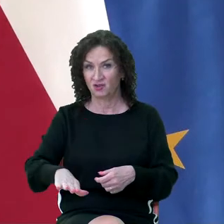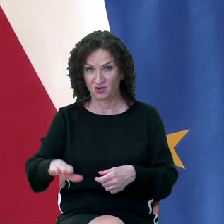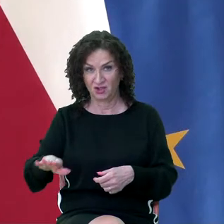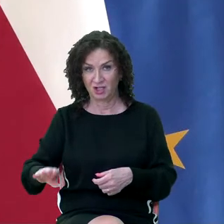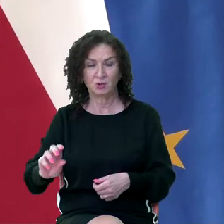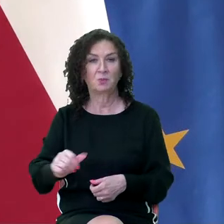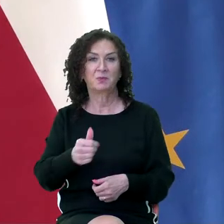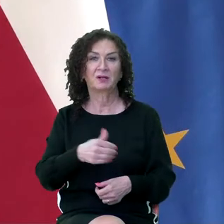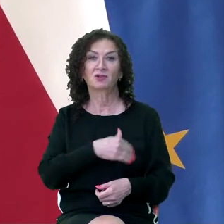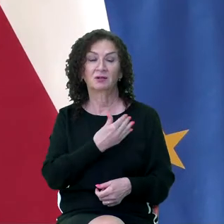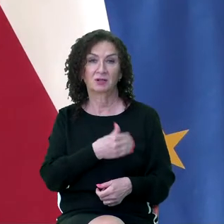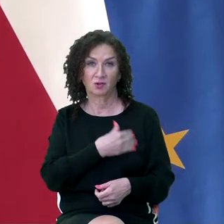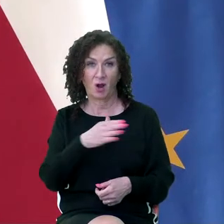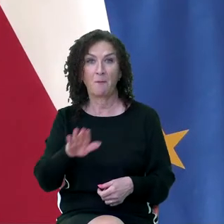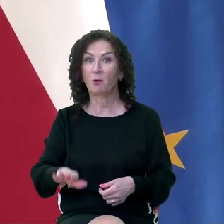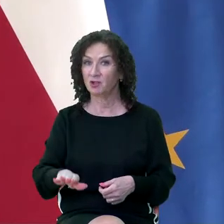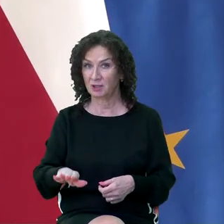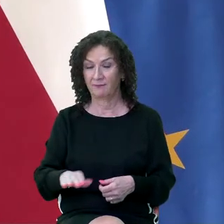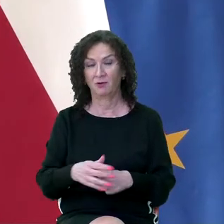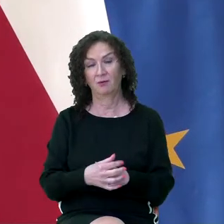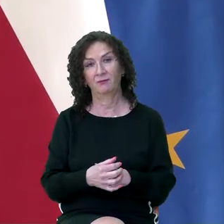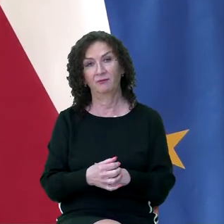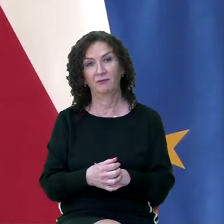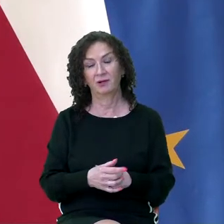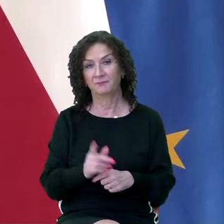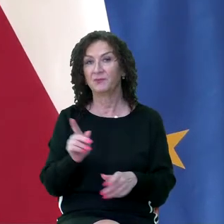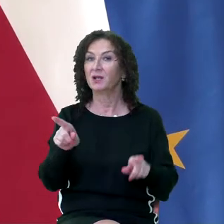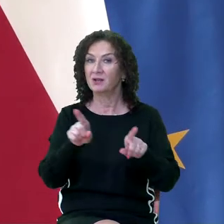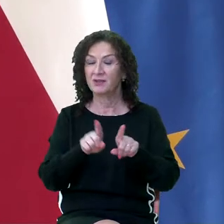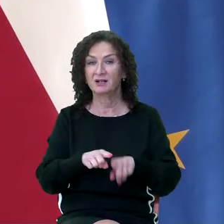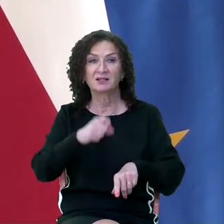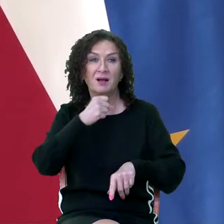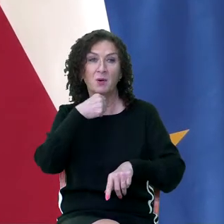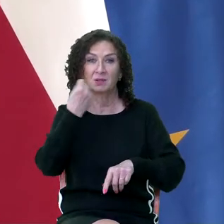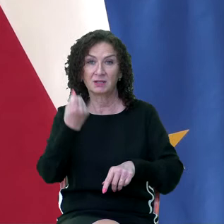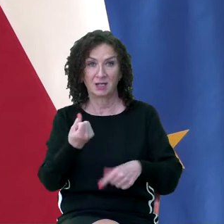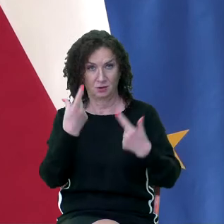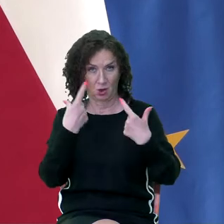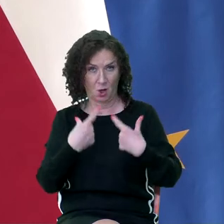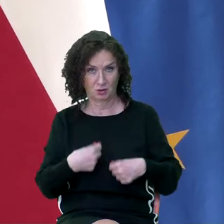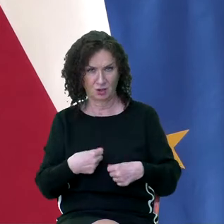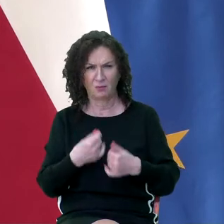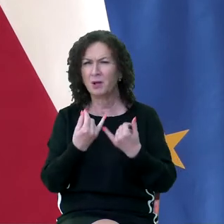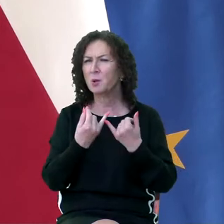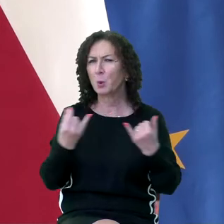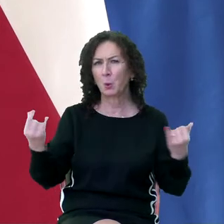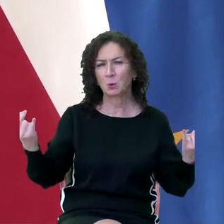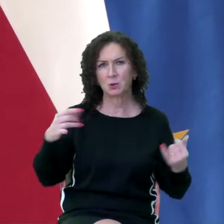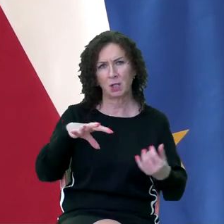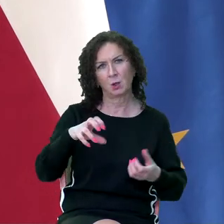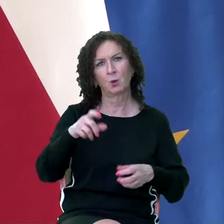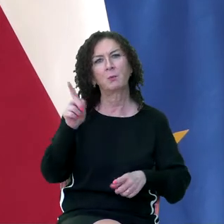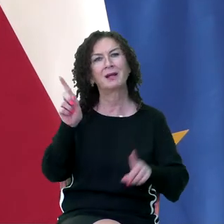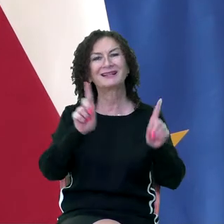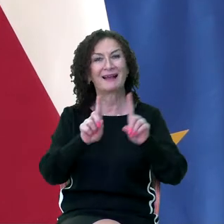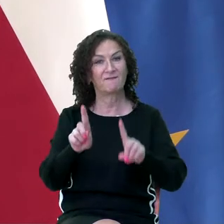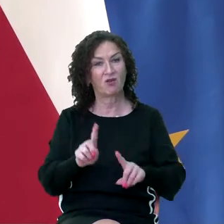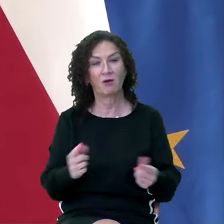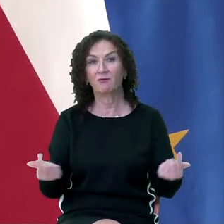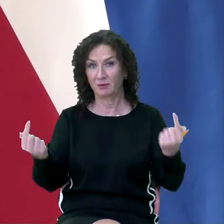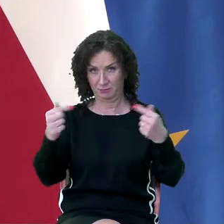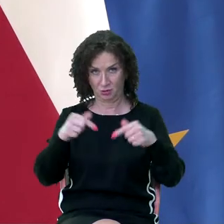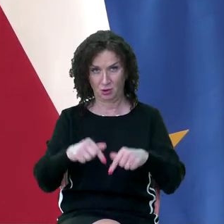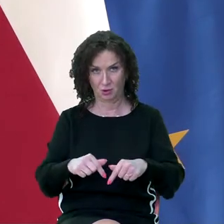klas szkół podstawowych, po seniorów i po wszystkie grupy zawodowe. I te nasze przymioty,